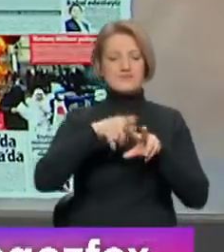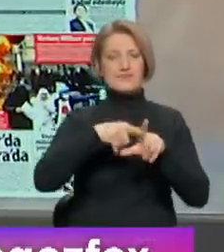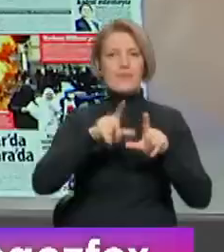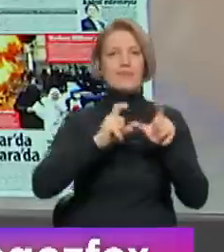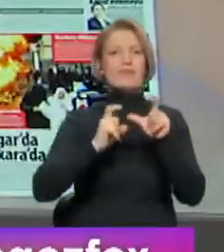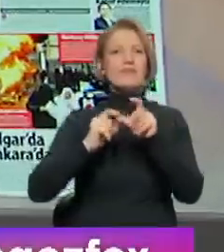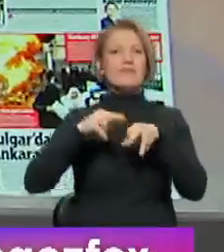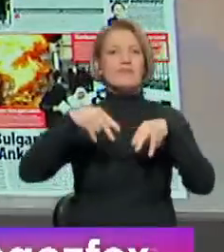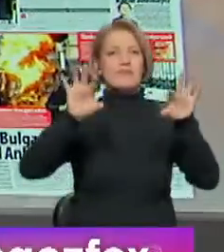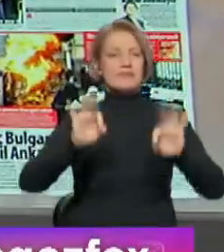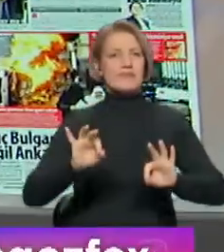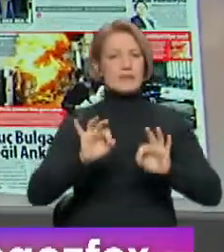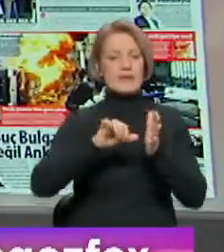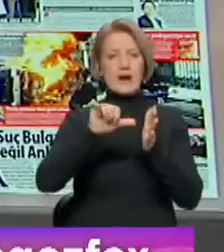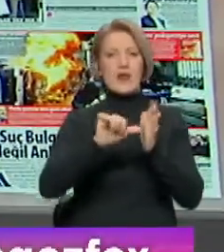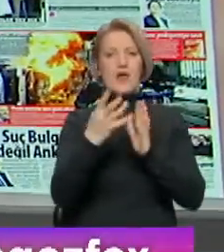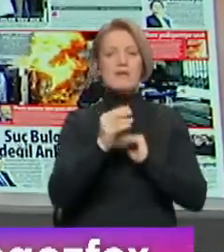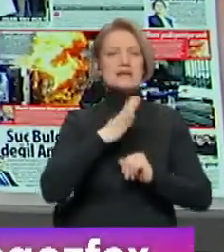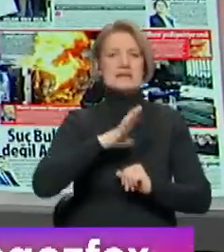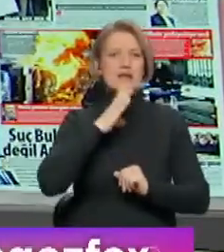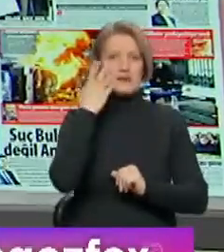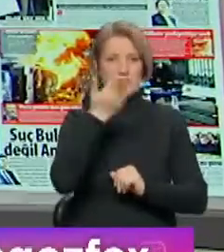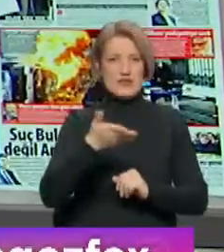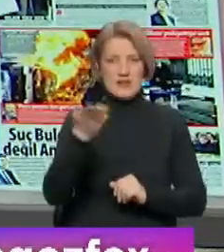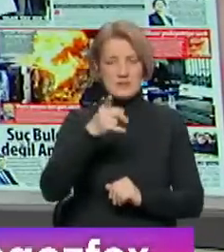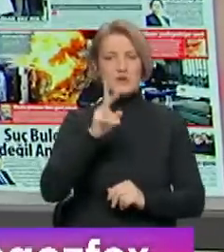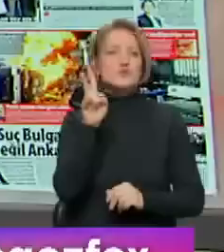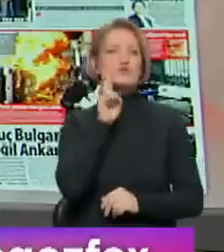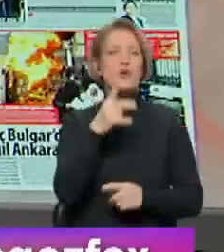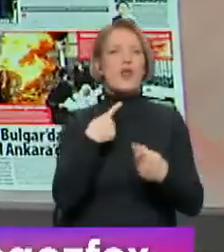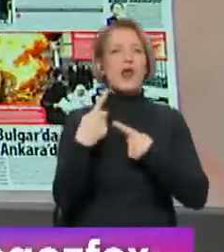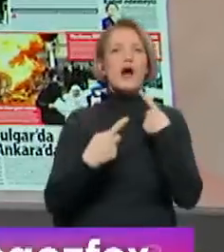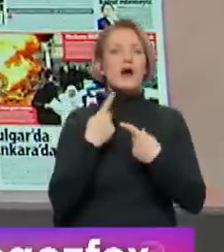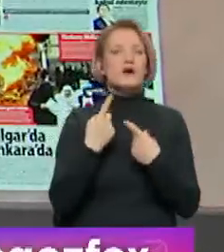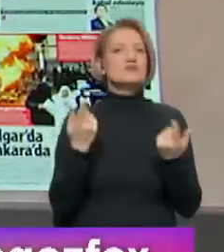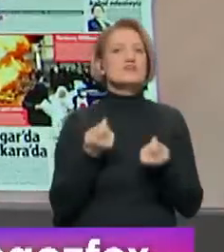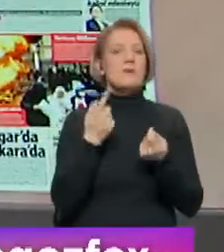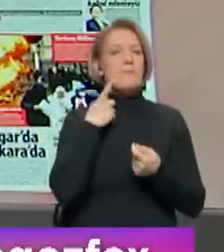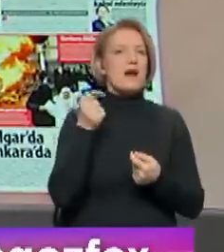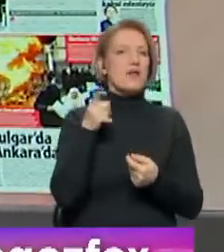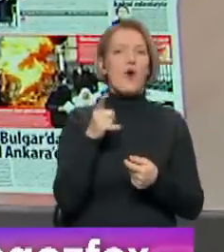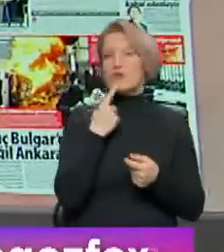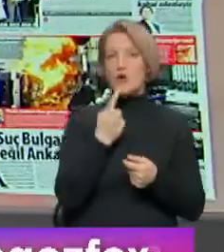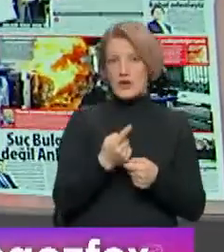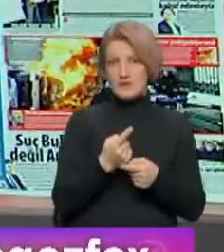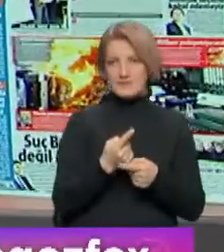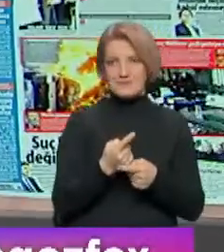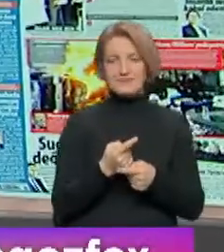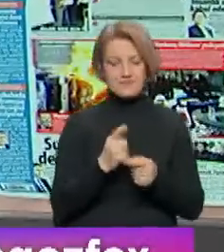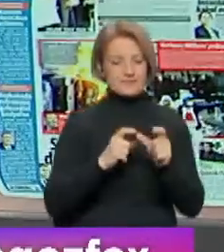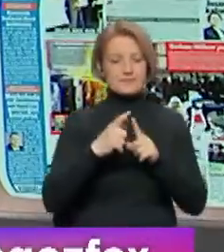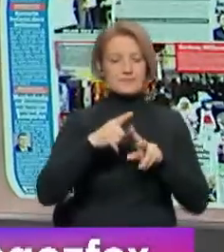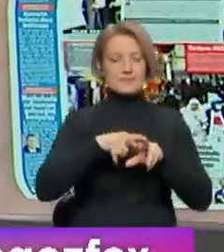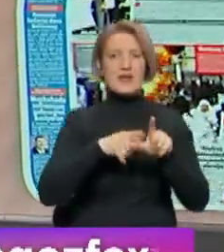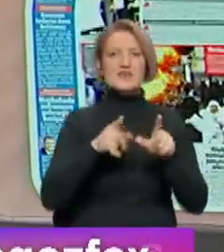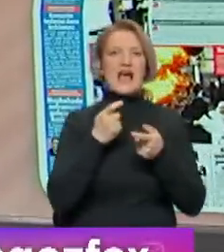SSK başlangıcı olmasını isteyen izleyicilerimiz ve son söylemleri Peki Çalışma Bakanı'nın O da diyor ki staj